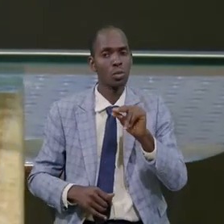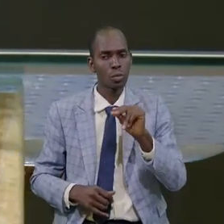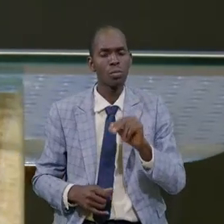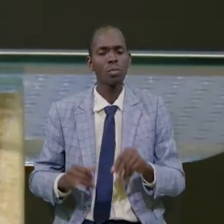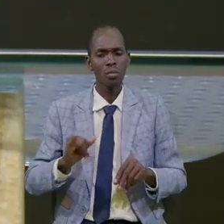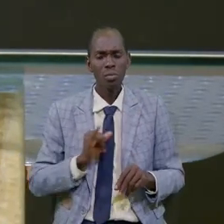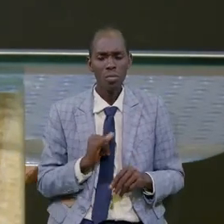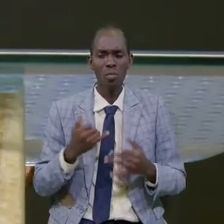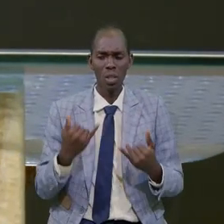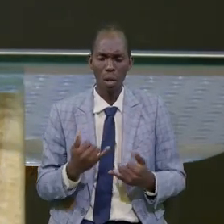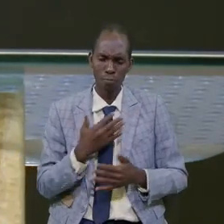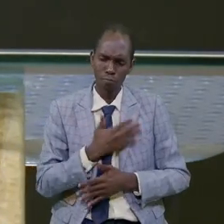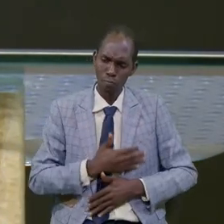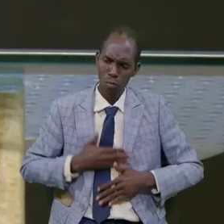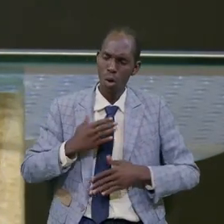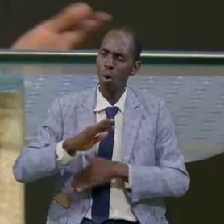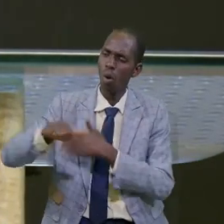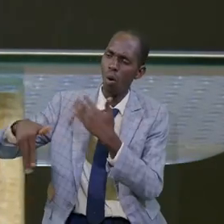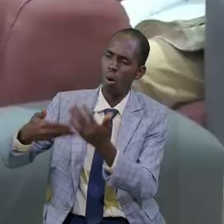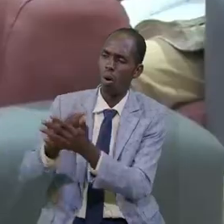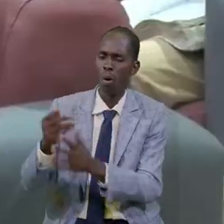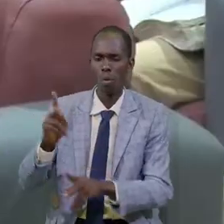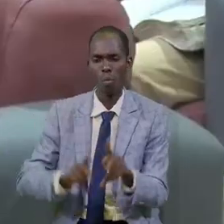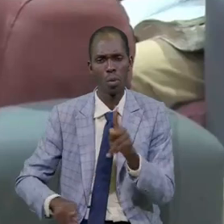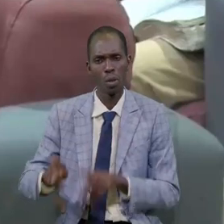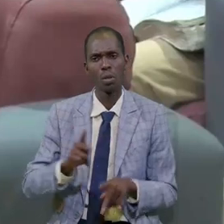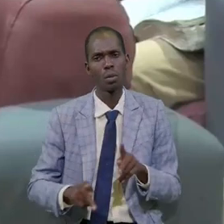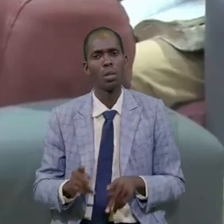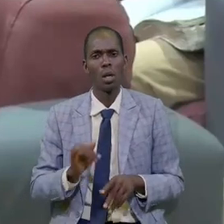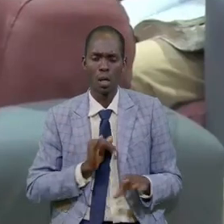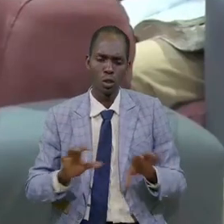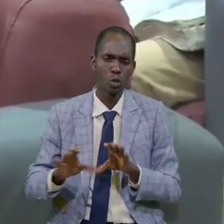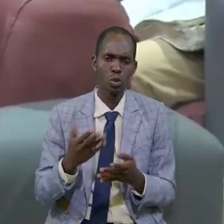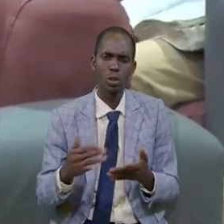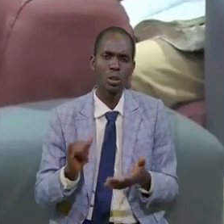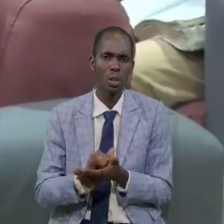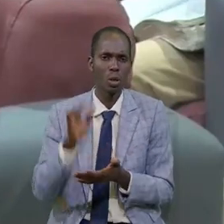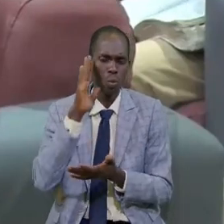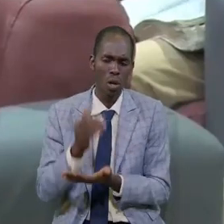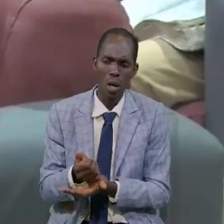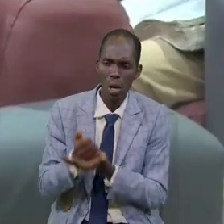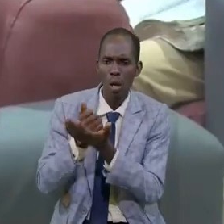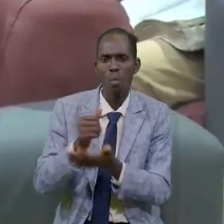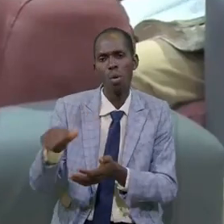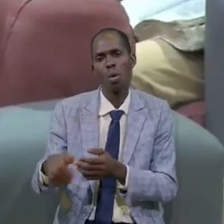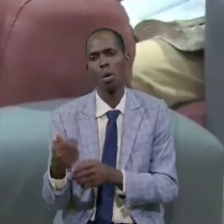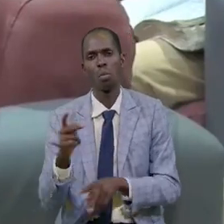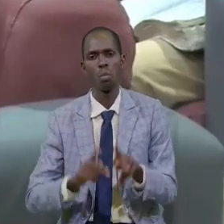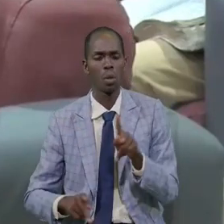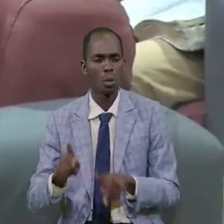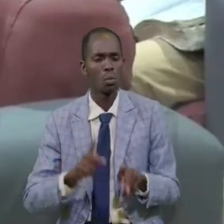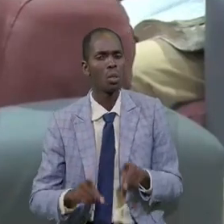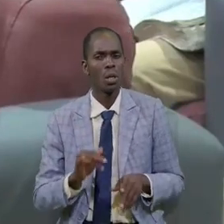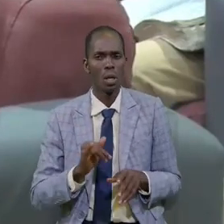comme étant fini. Mais quand je prêche à tous les hommes, maintenant je fais ce qui édifie les autres après la